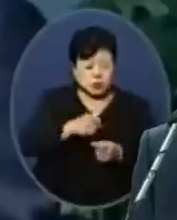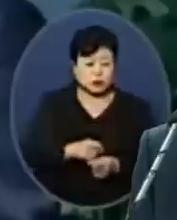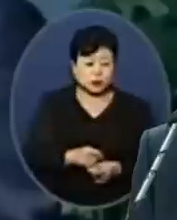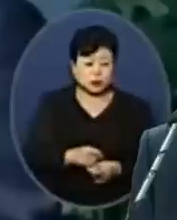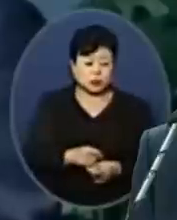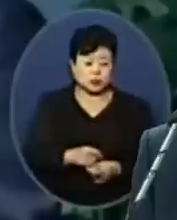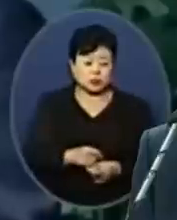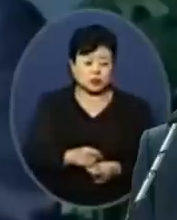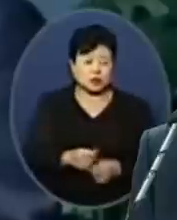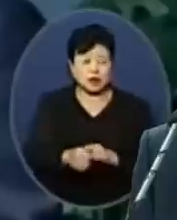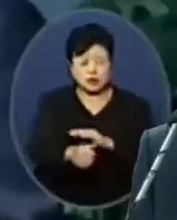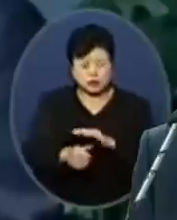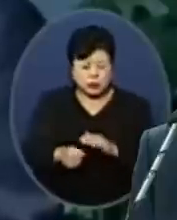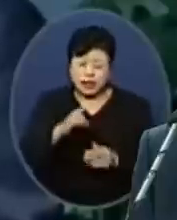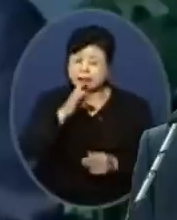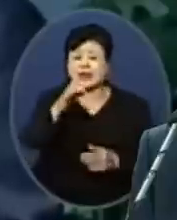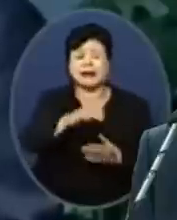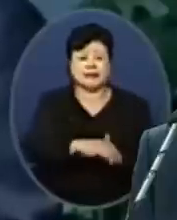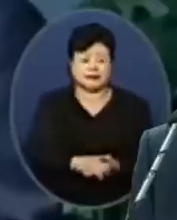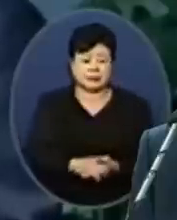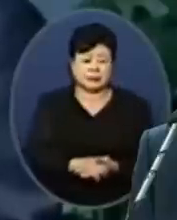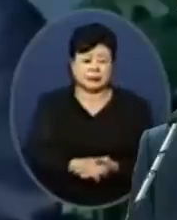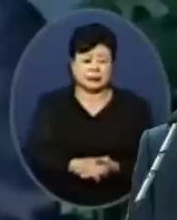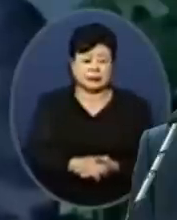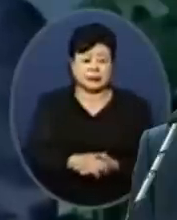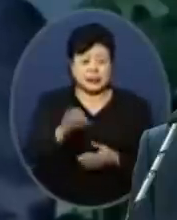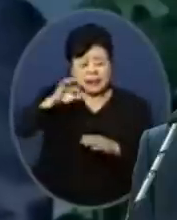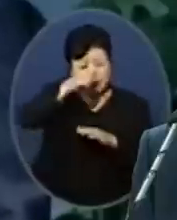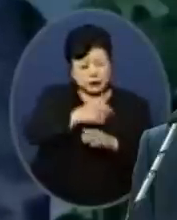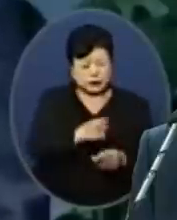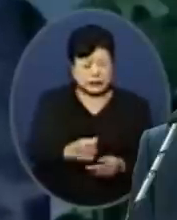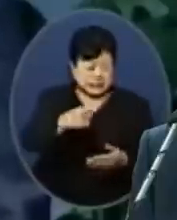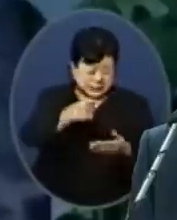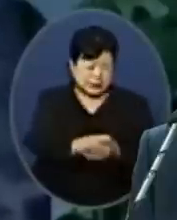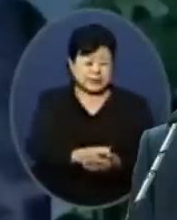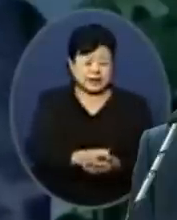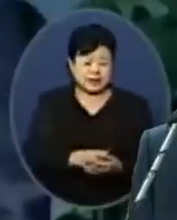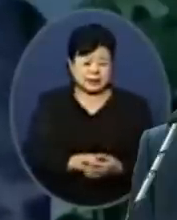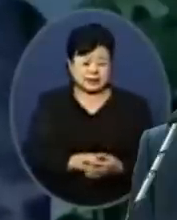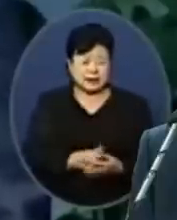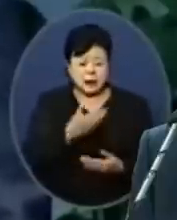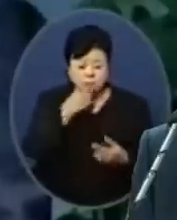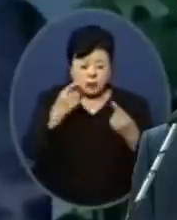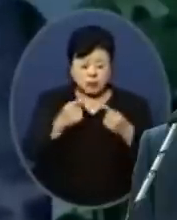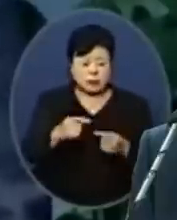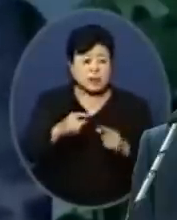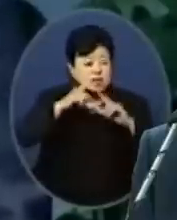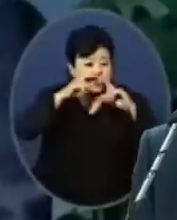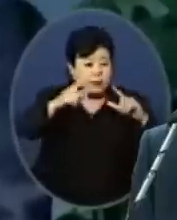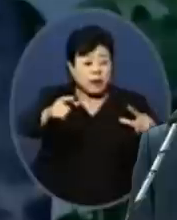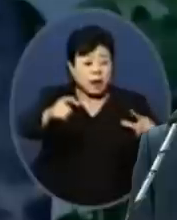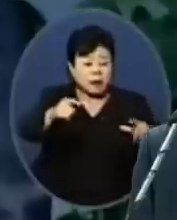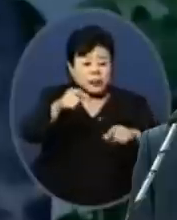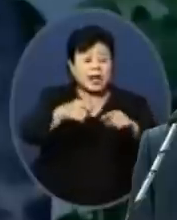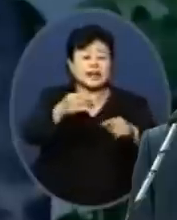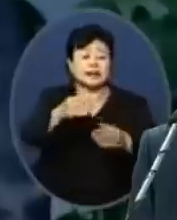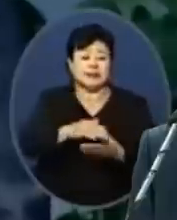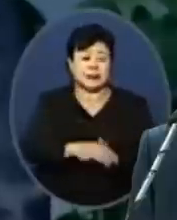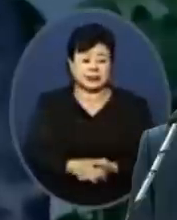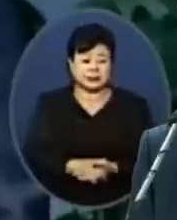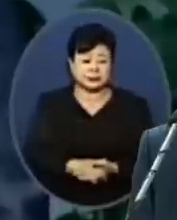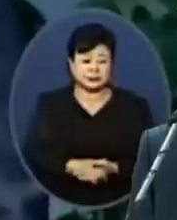군대처럼 물러가서는 안 됩니다. 것입니다. 다윗처럼 담대하게 복음을 선언하고 나아가야 되는